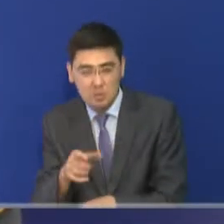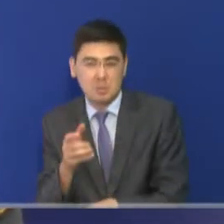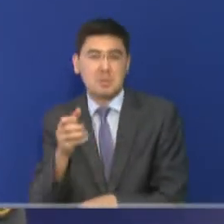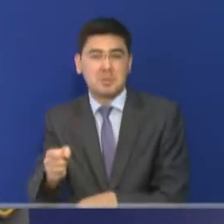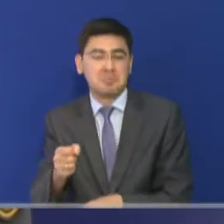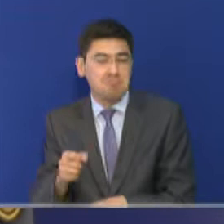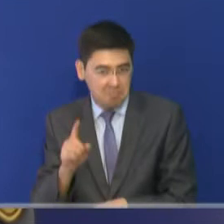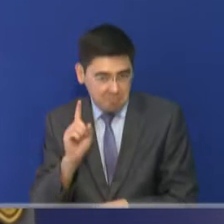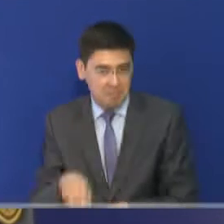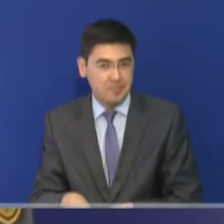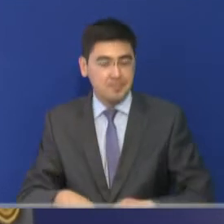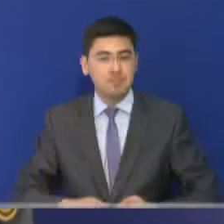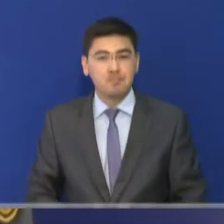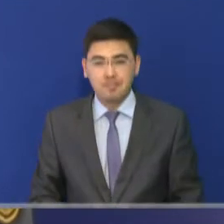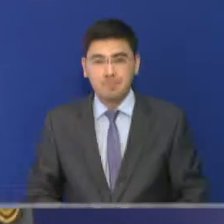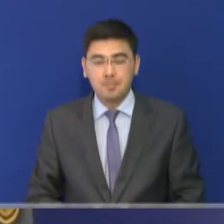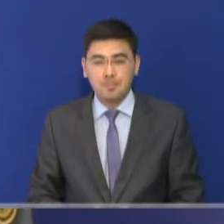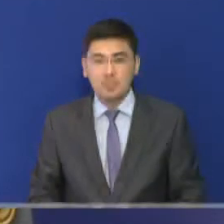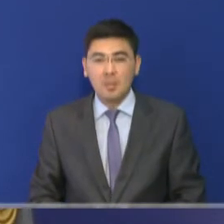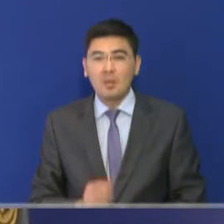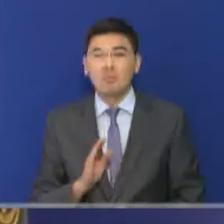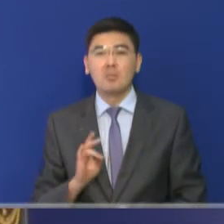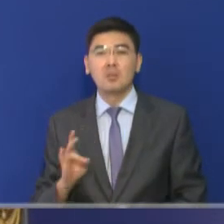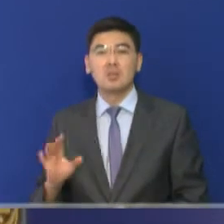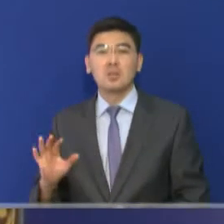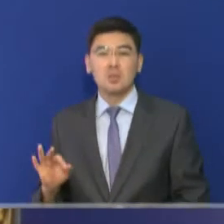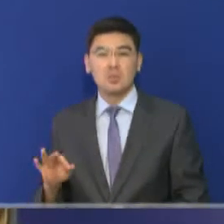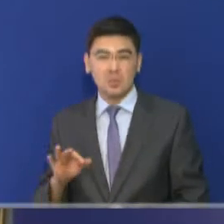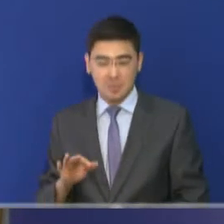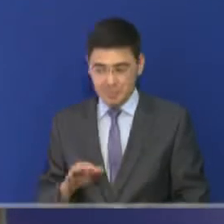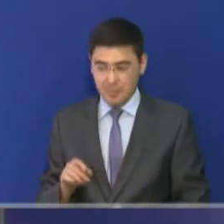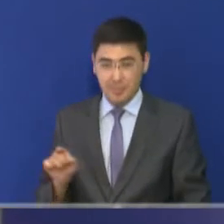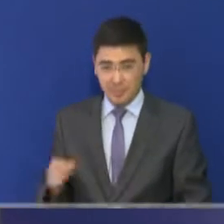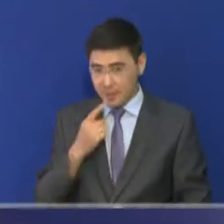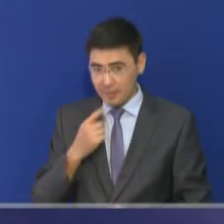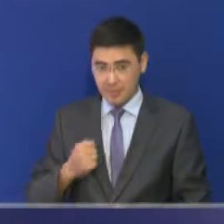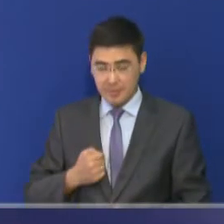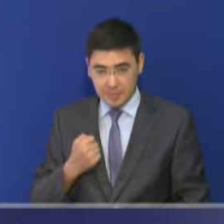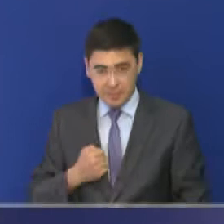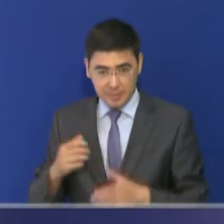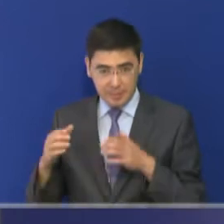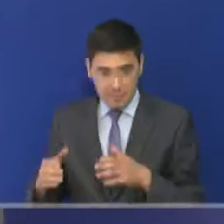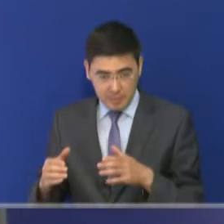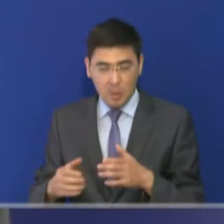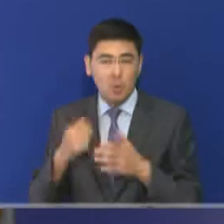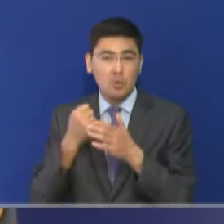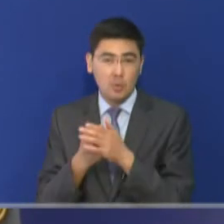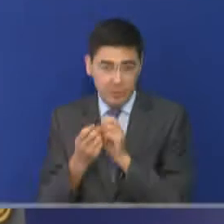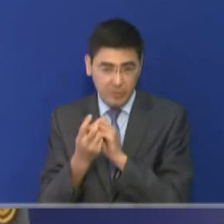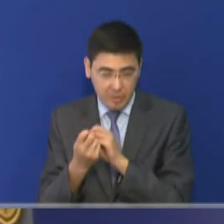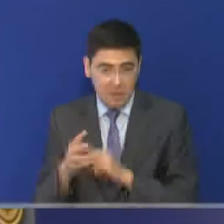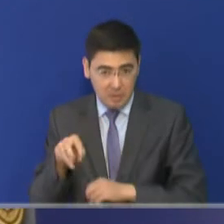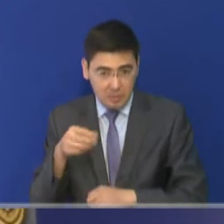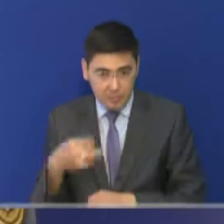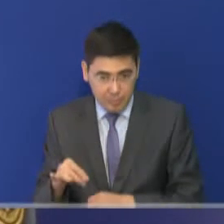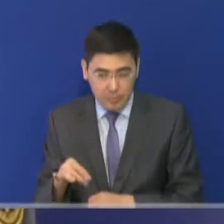2 апреля по 10 мая шығыс өңірлік қолбасшылығының әскери қызметкерлері 2 сәуірден 10 мамырға дейін Семей қаласы